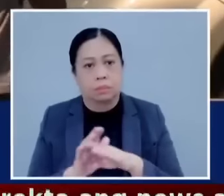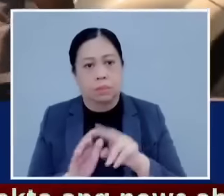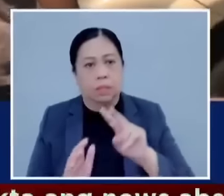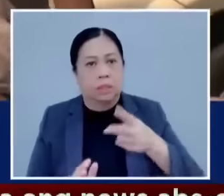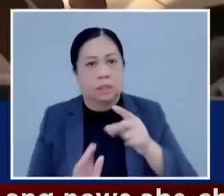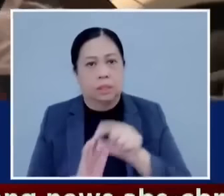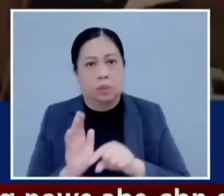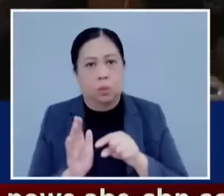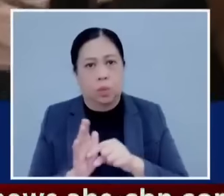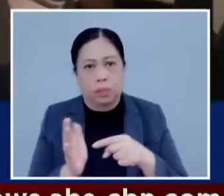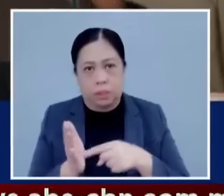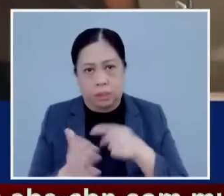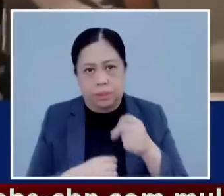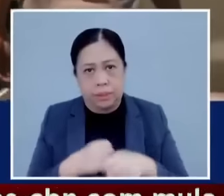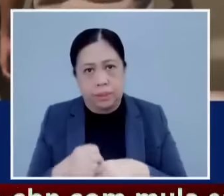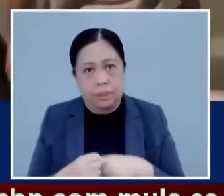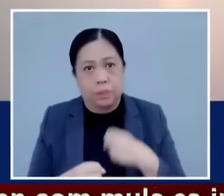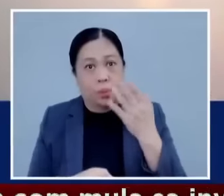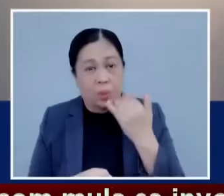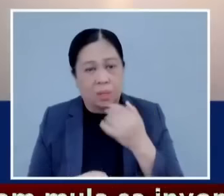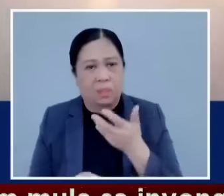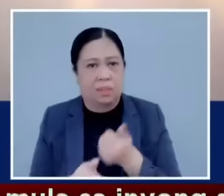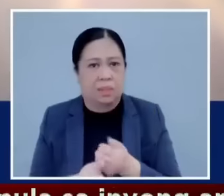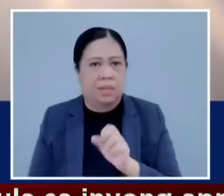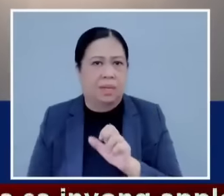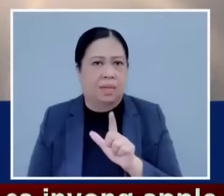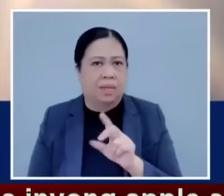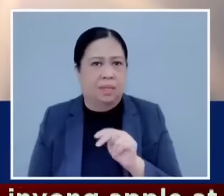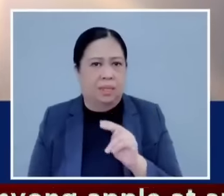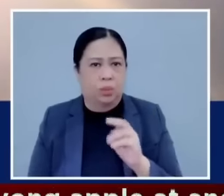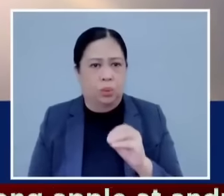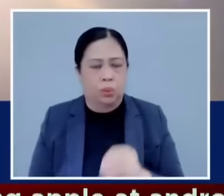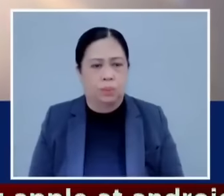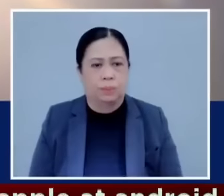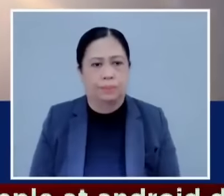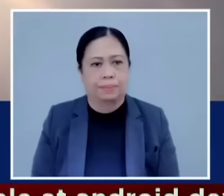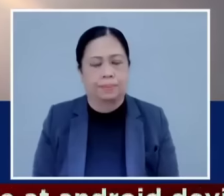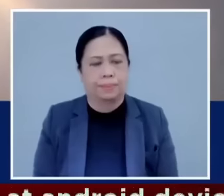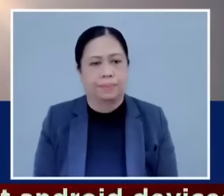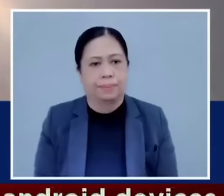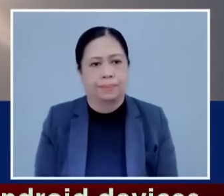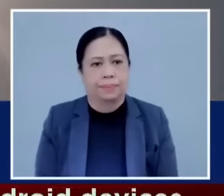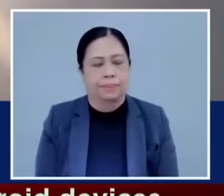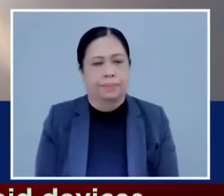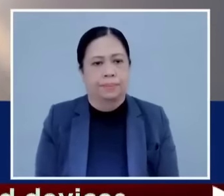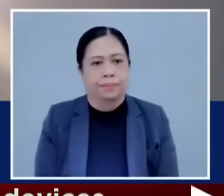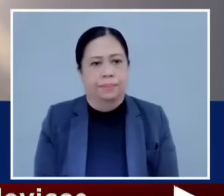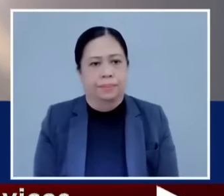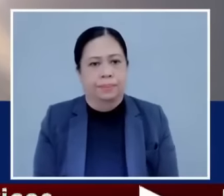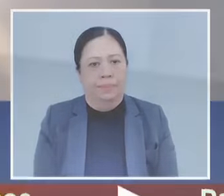ng taon dahil sa El Nino. Jervis Manahan, ABS-CBN News.